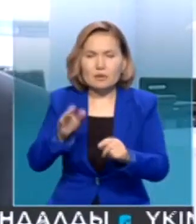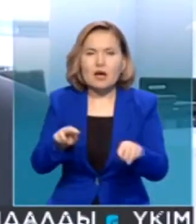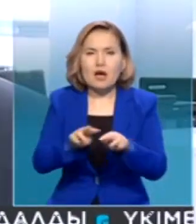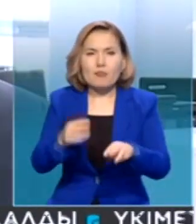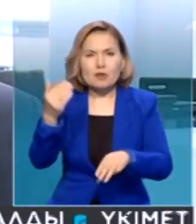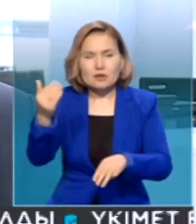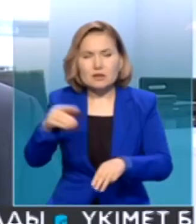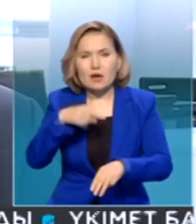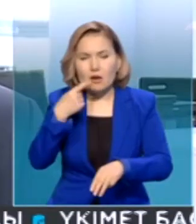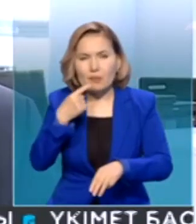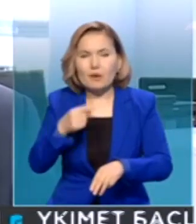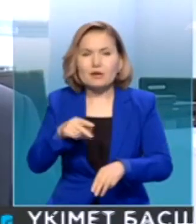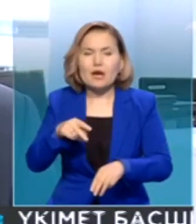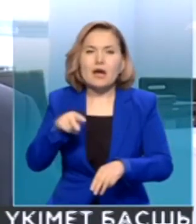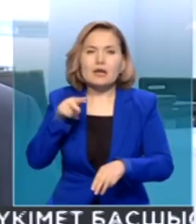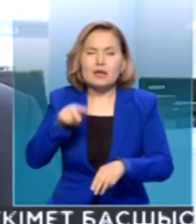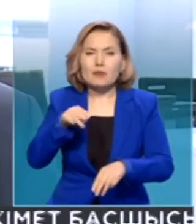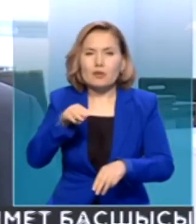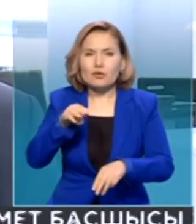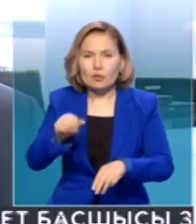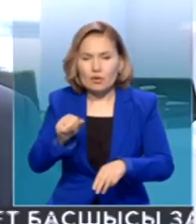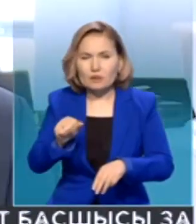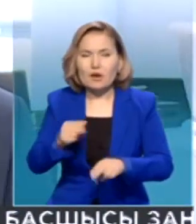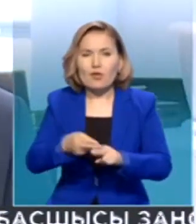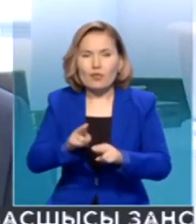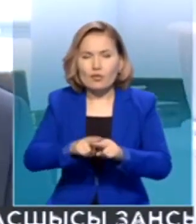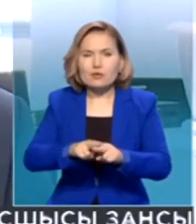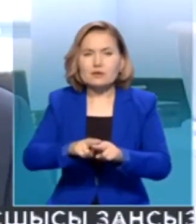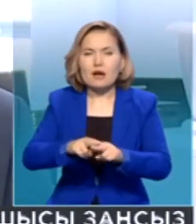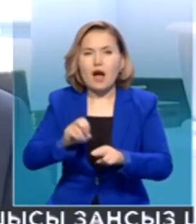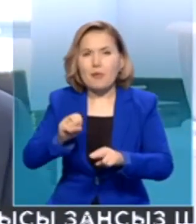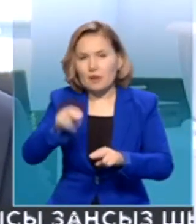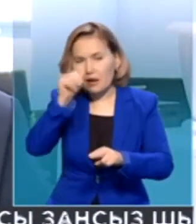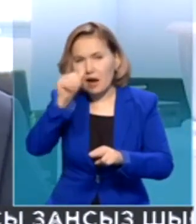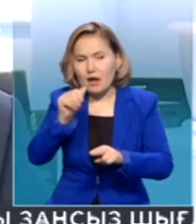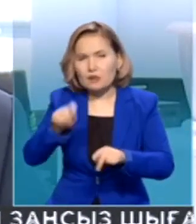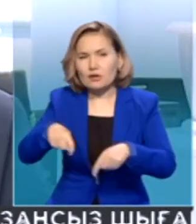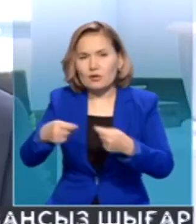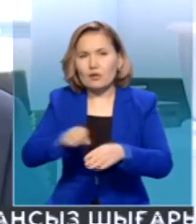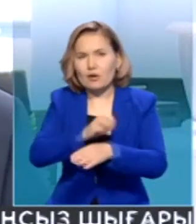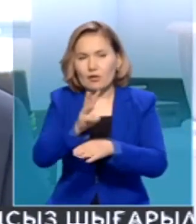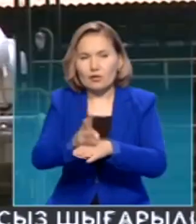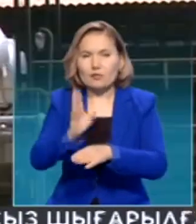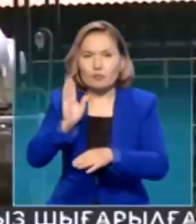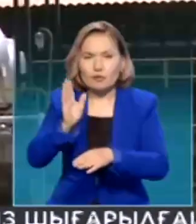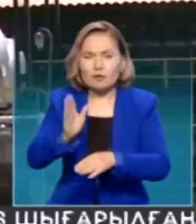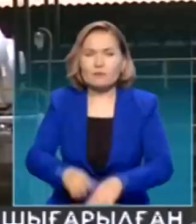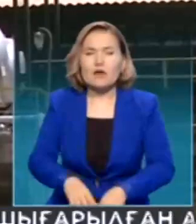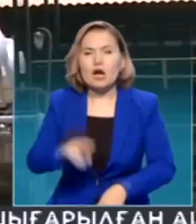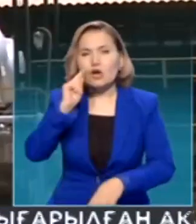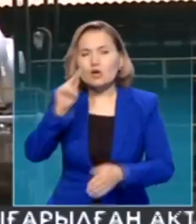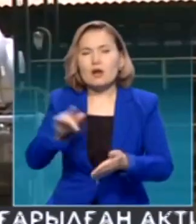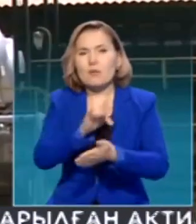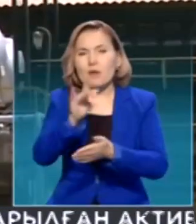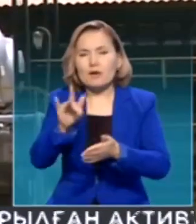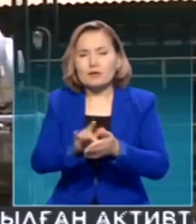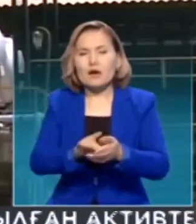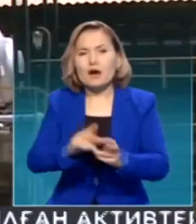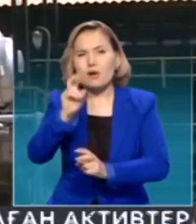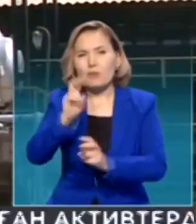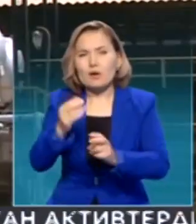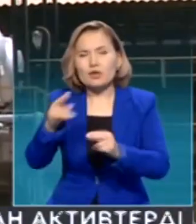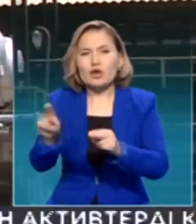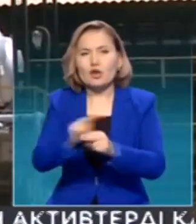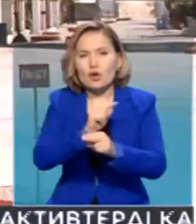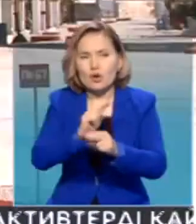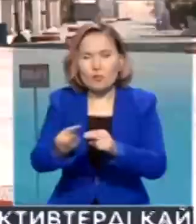бойынша 2000 тоннадай СМПС-ден беріп отыр апрель айына, қалған бәрі Шыныстан беріліп жатыр. Шымкент мұнай өңдеу зауытындағы